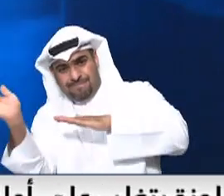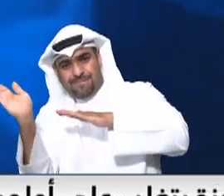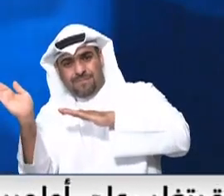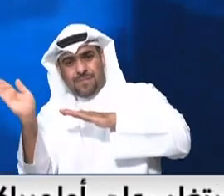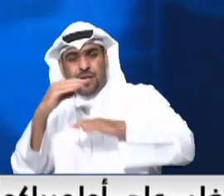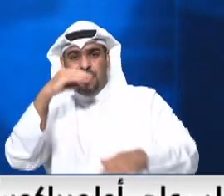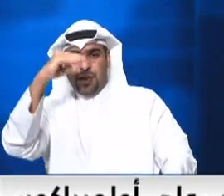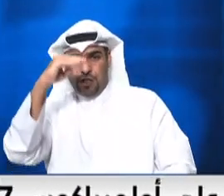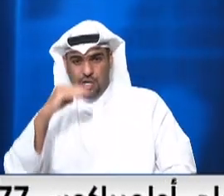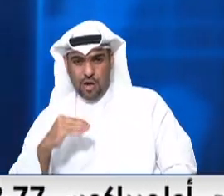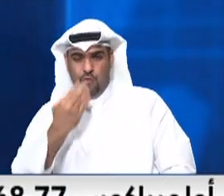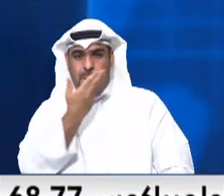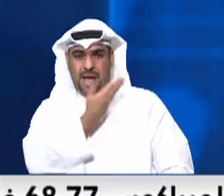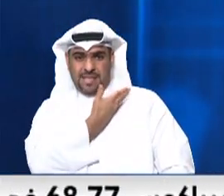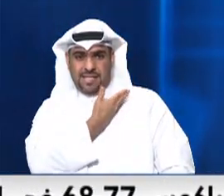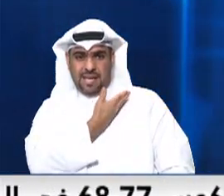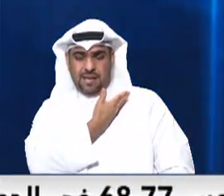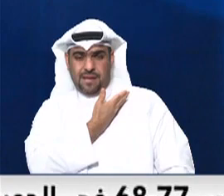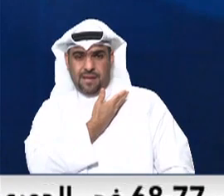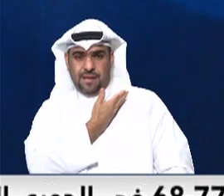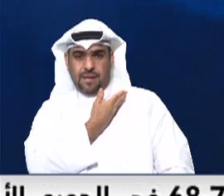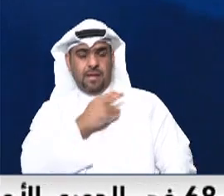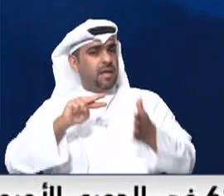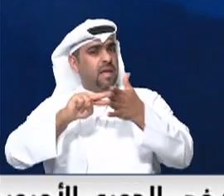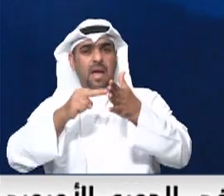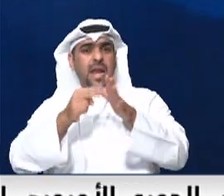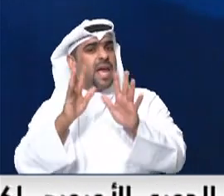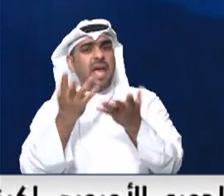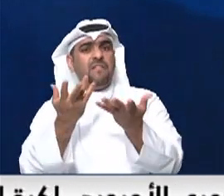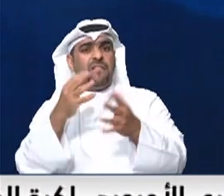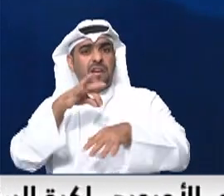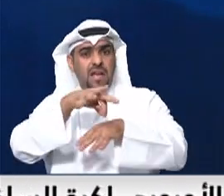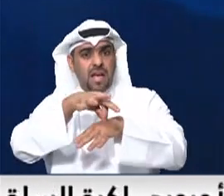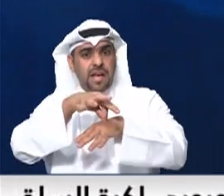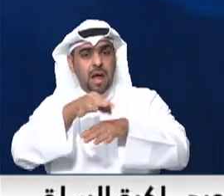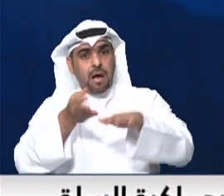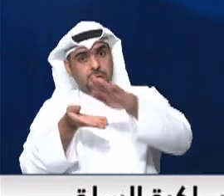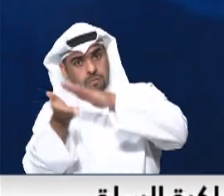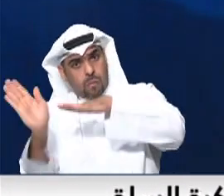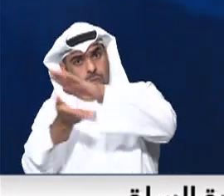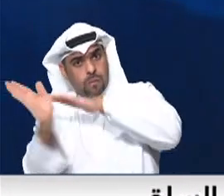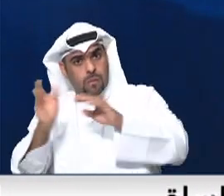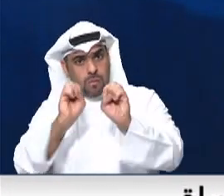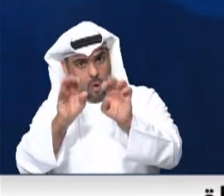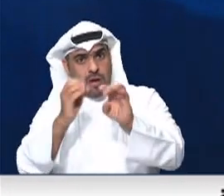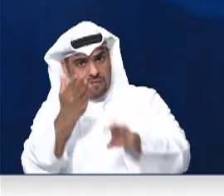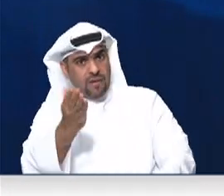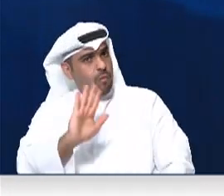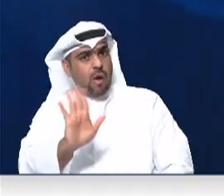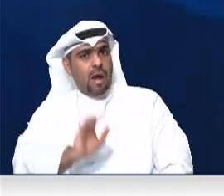مناطق الجنوب، يعني صفي لنا المشهد أكثر حتى هذه اللحظة.